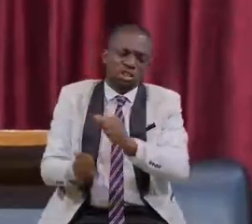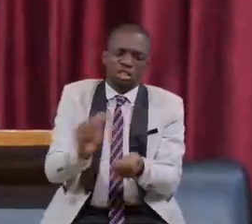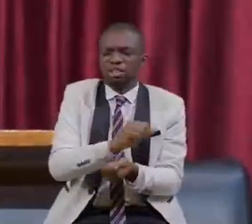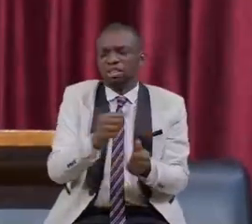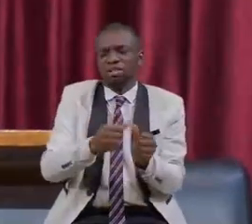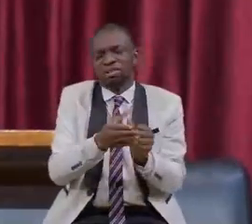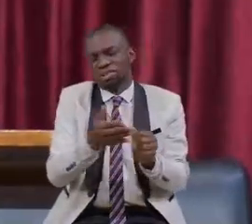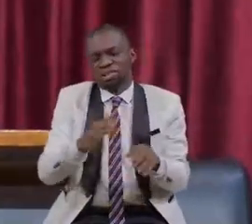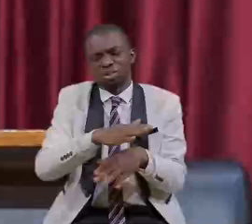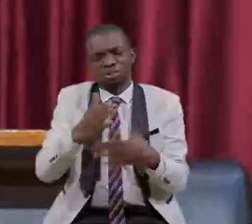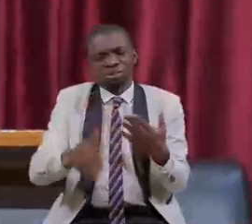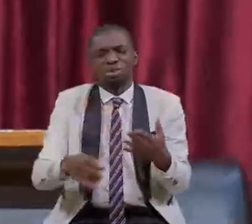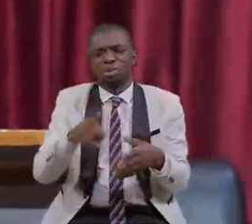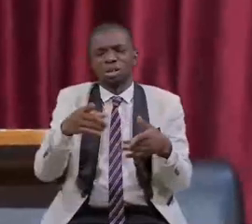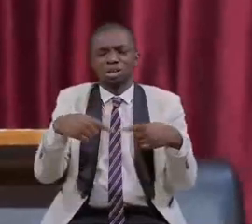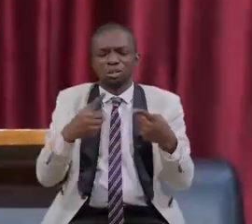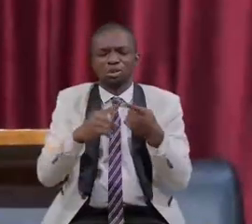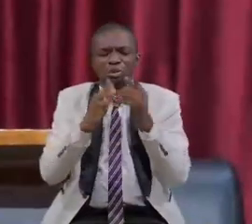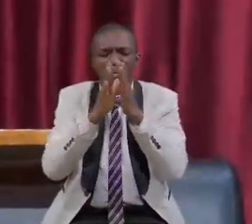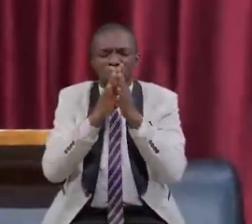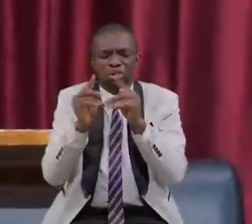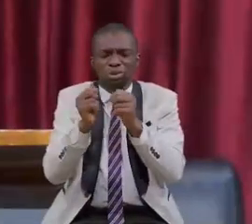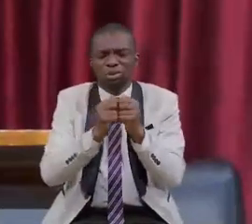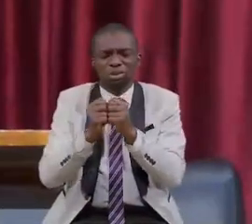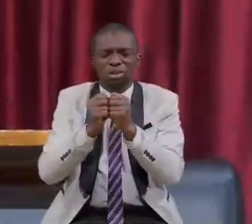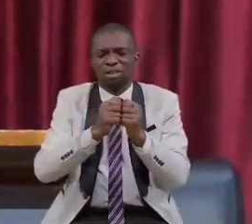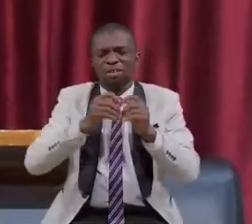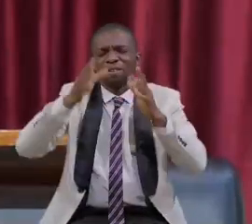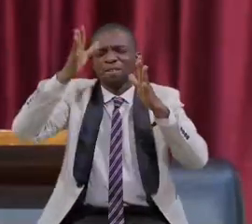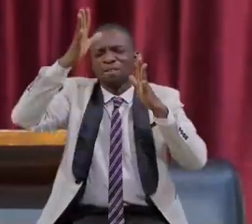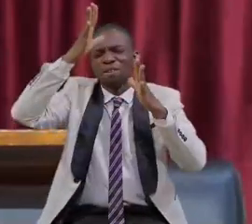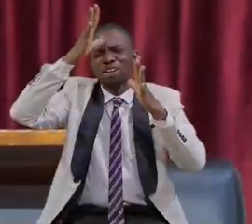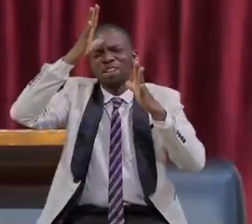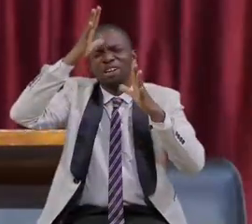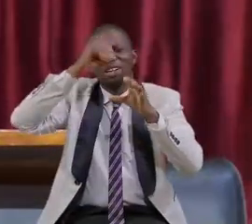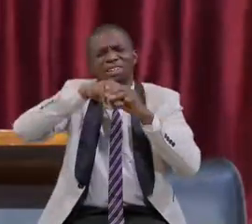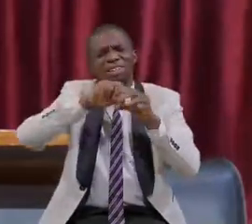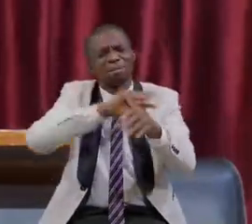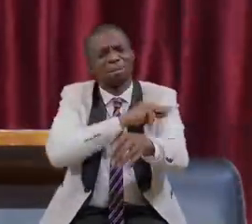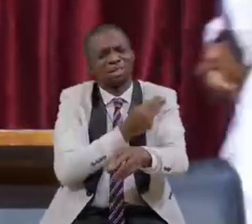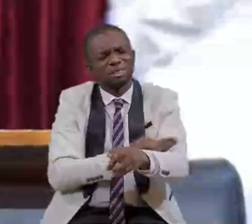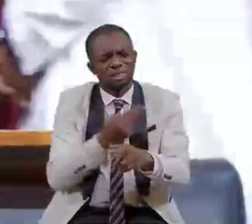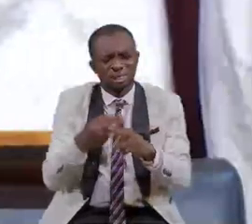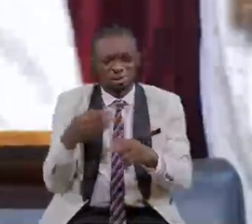Nous allons prier maintenant. Père, au nom puissant de Jésus,